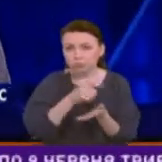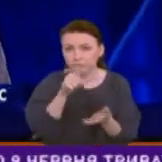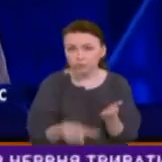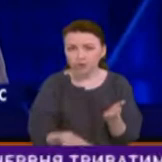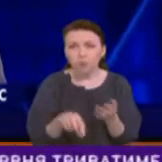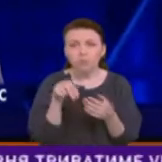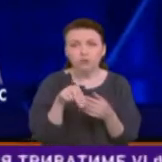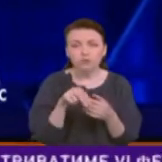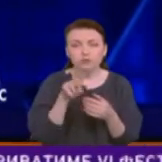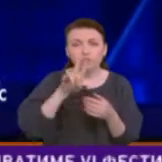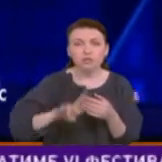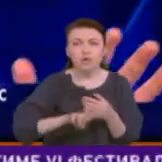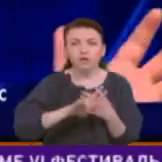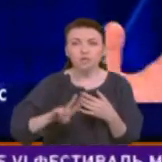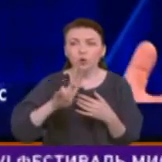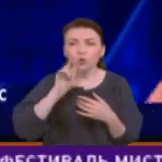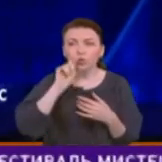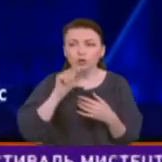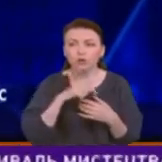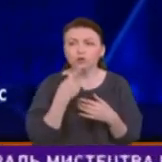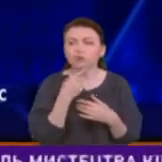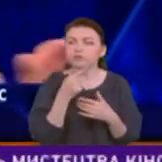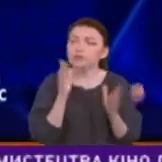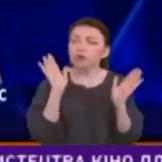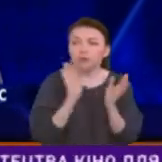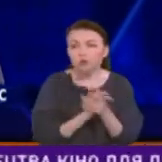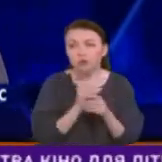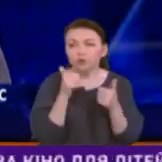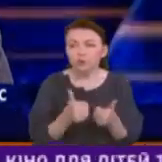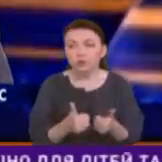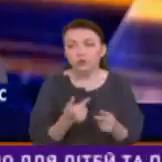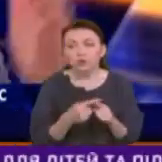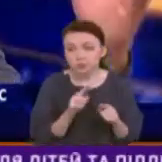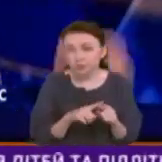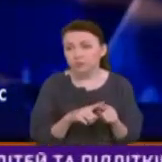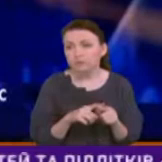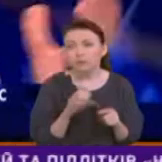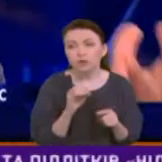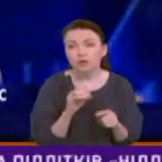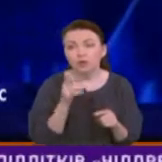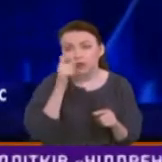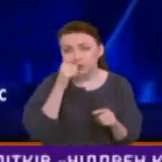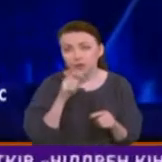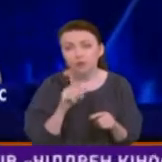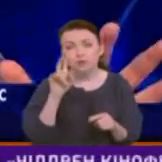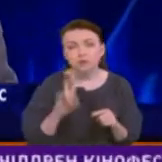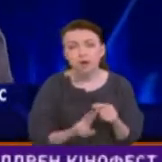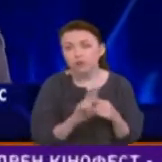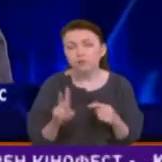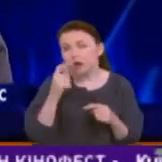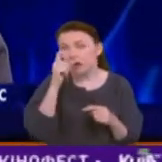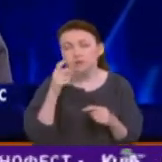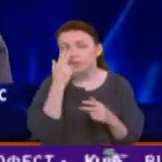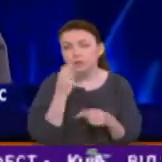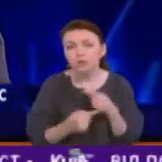в Православну церкву України. Дехто сказав, ах, як добре, це ще один крок до визнання. Елацька церква, грецькі церкви грецької традиції